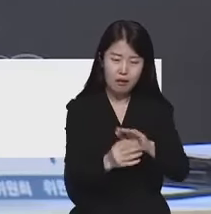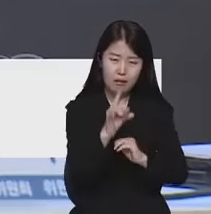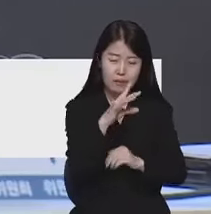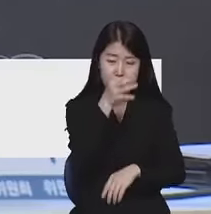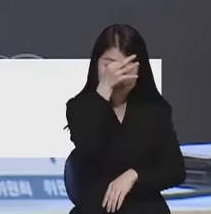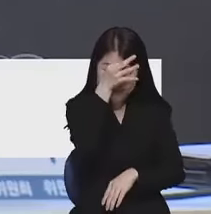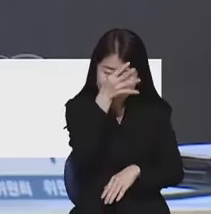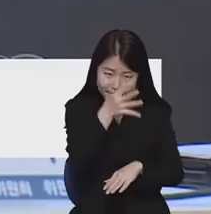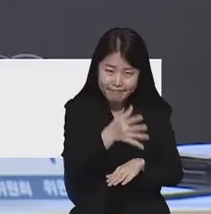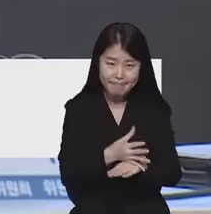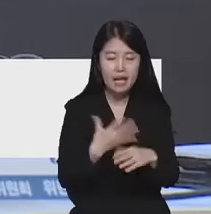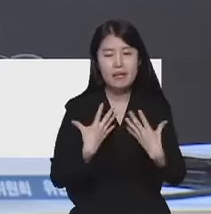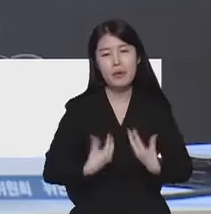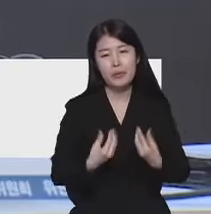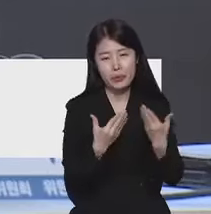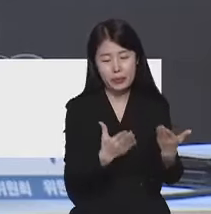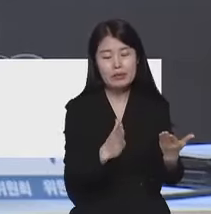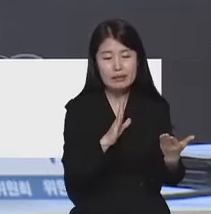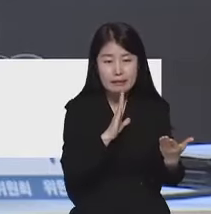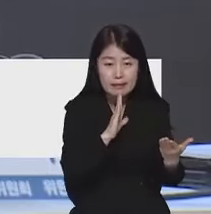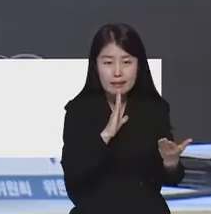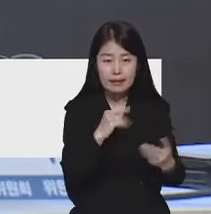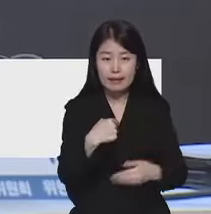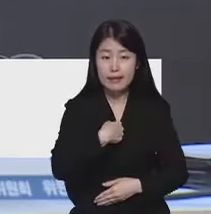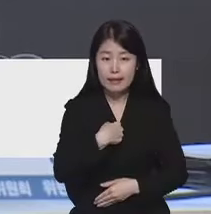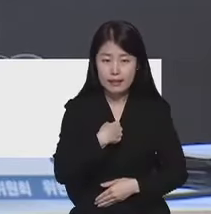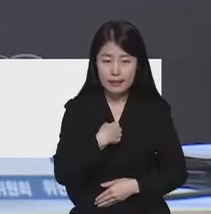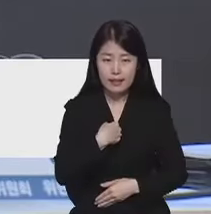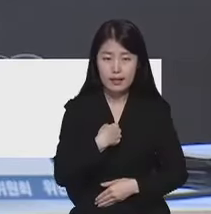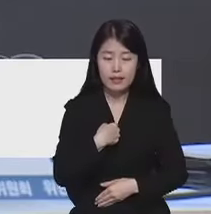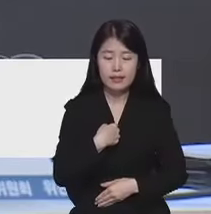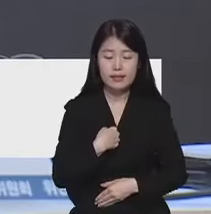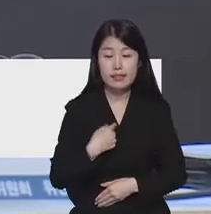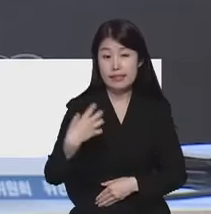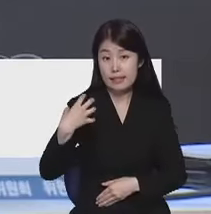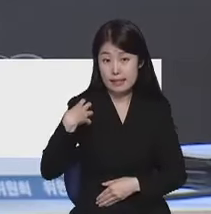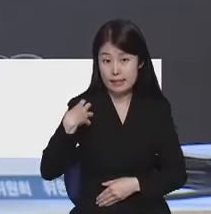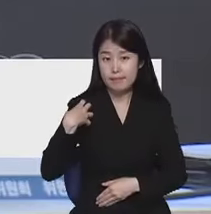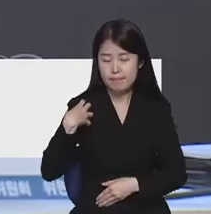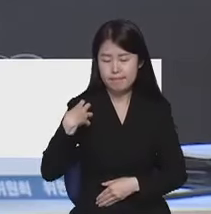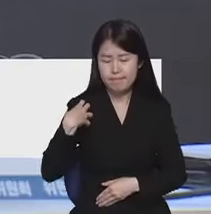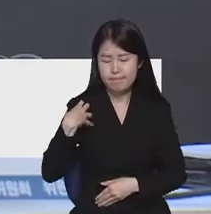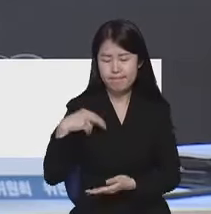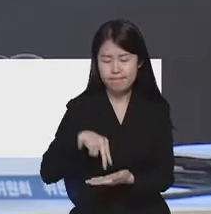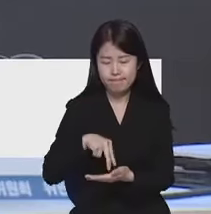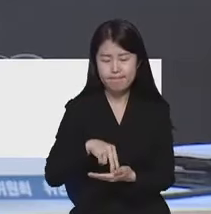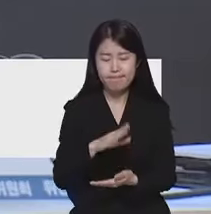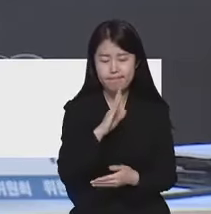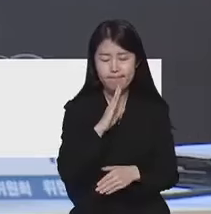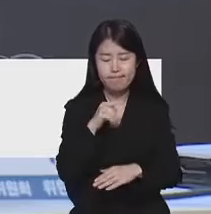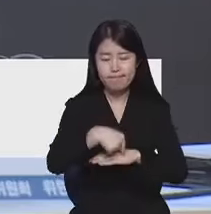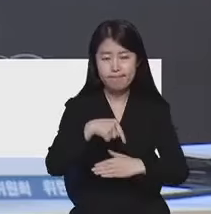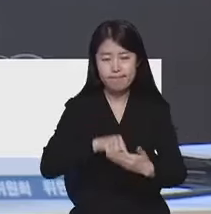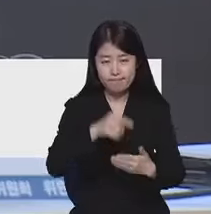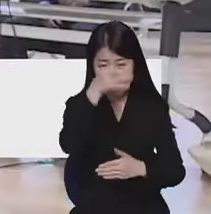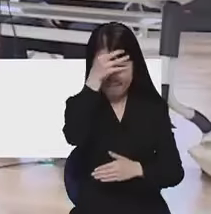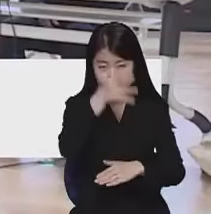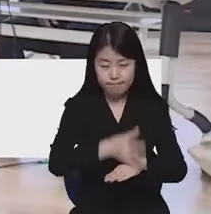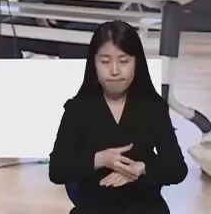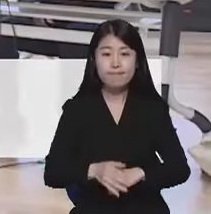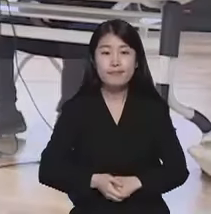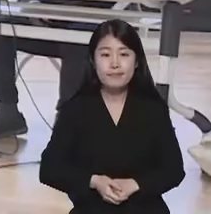대해서 위원회를 책임지고 있는 위원장으로서 우선 사과의 말씀부터